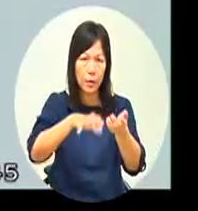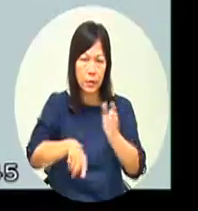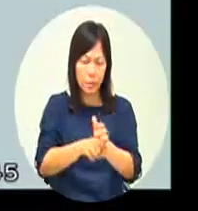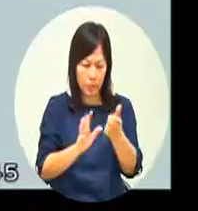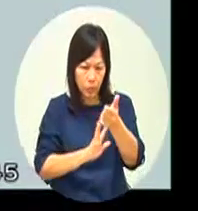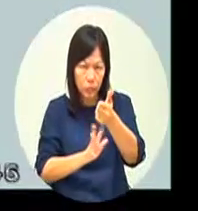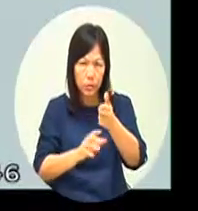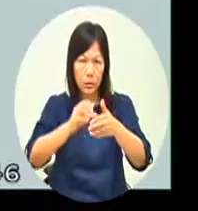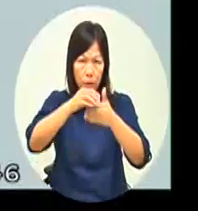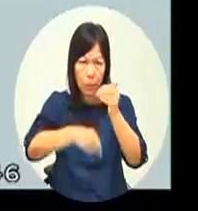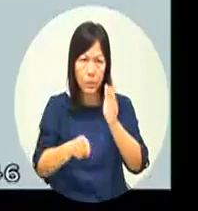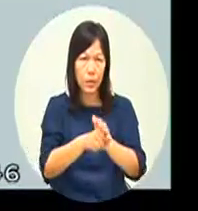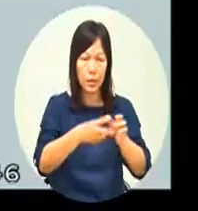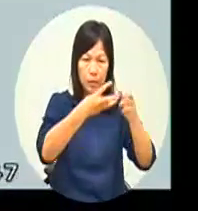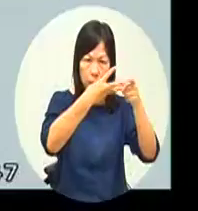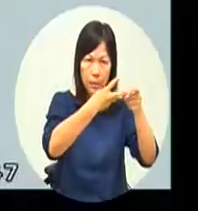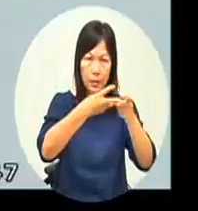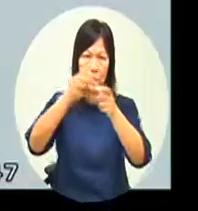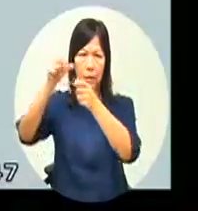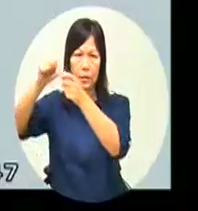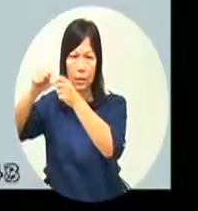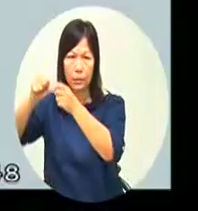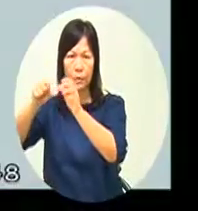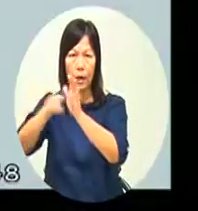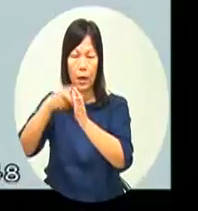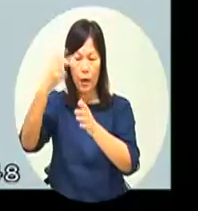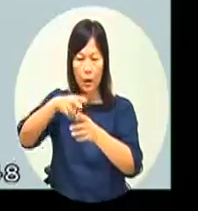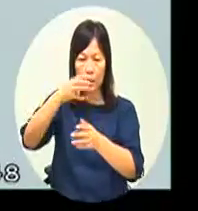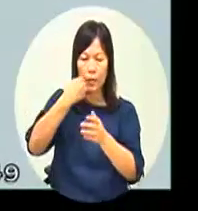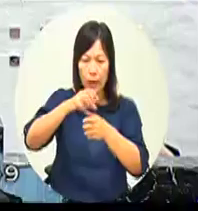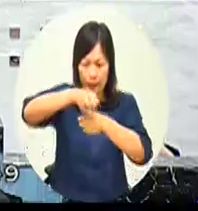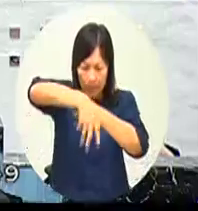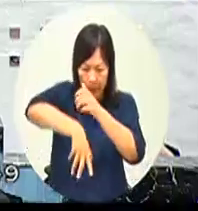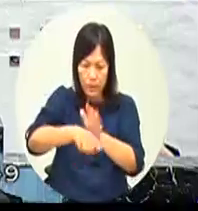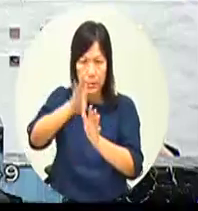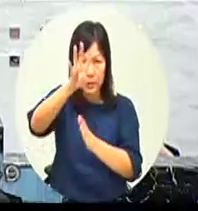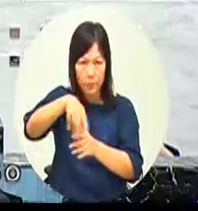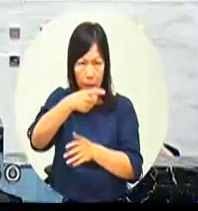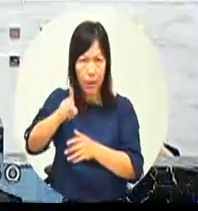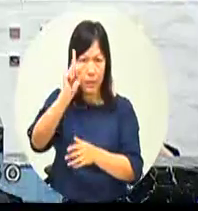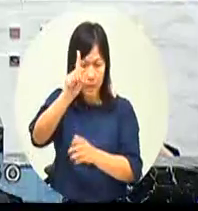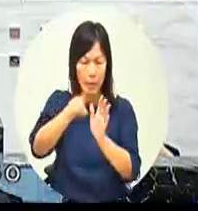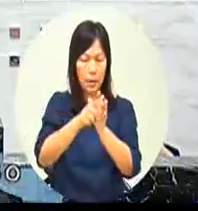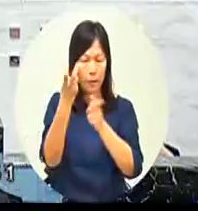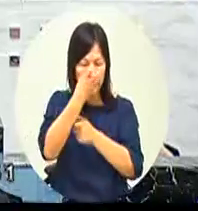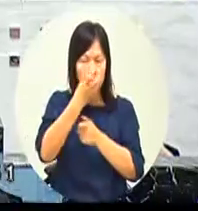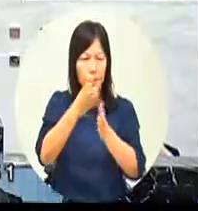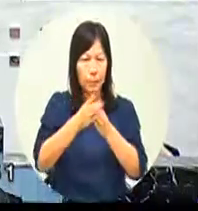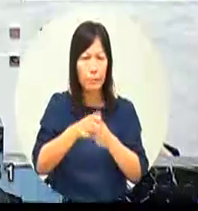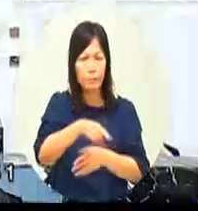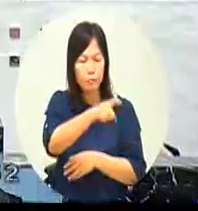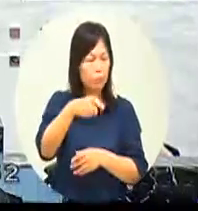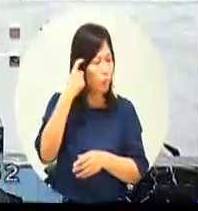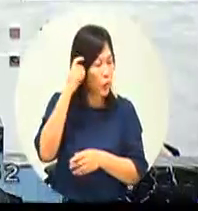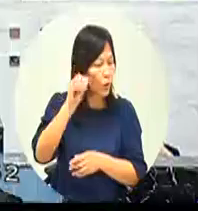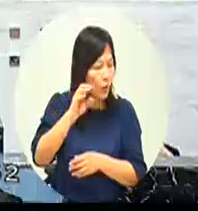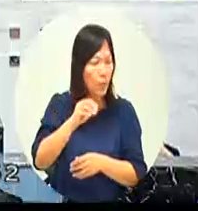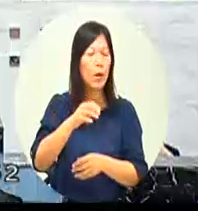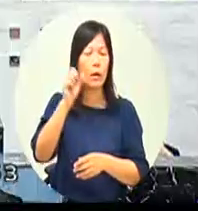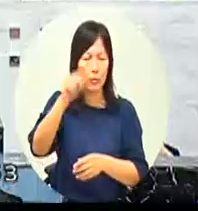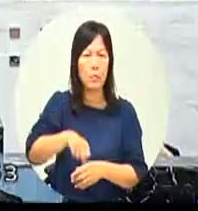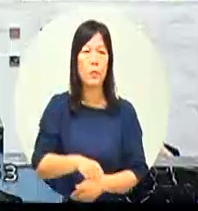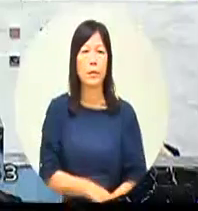程第3条及第5条即编制表一案，请查账，请讨论。 各位同仁们意见，准予备查。